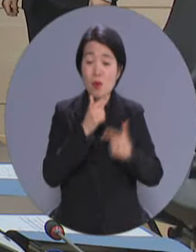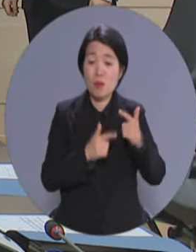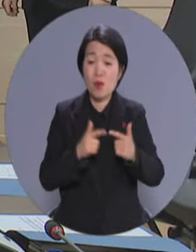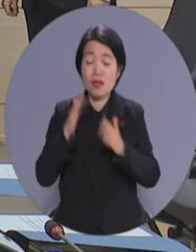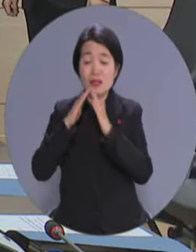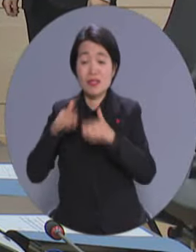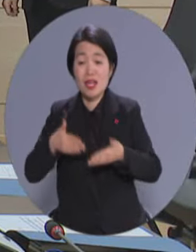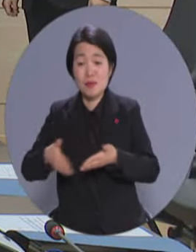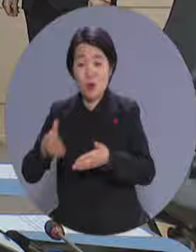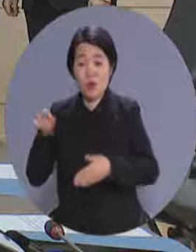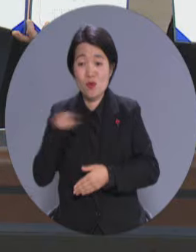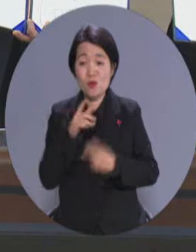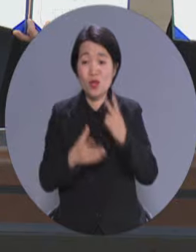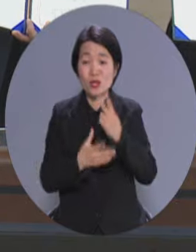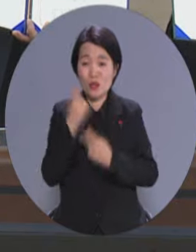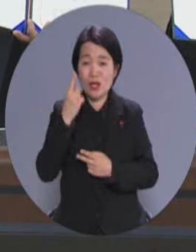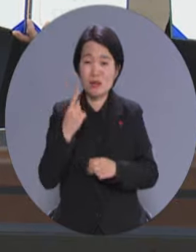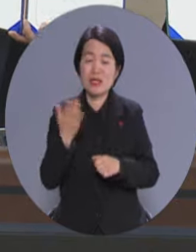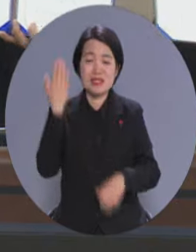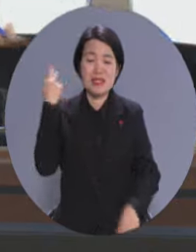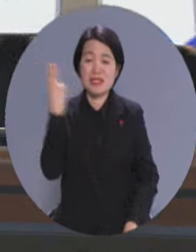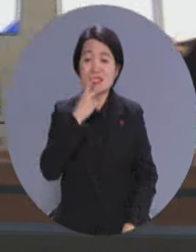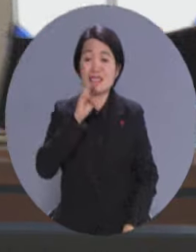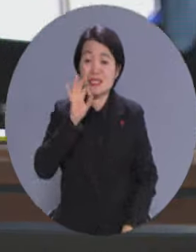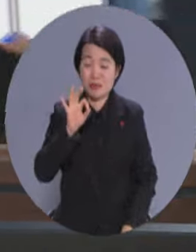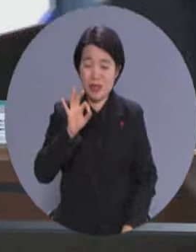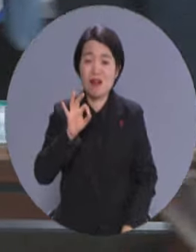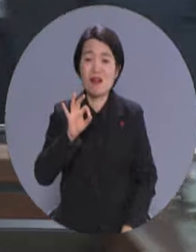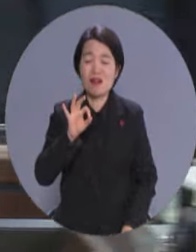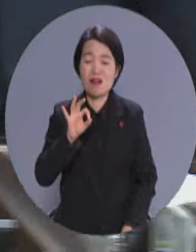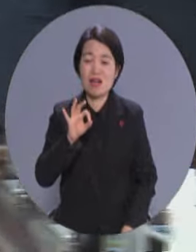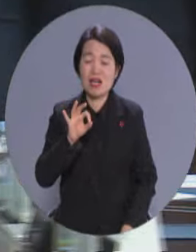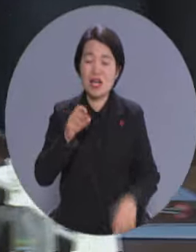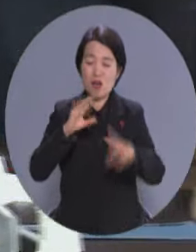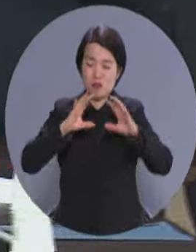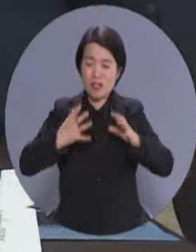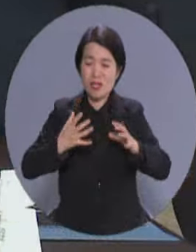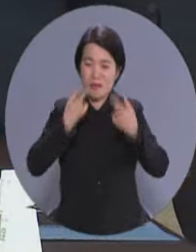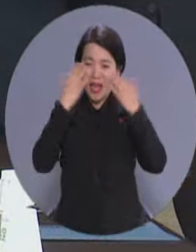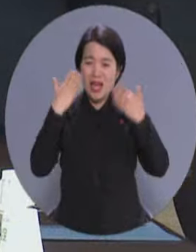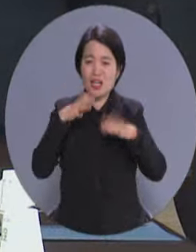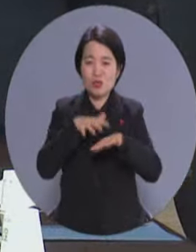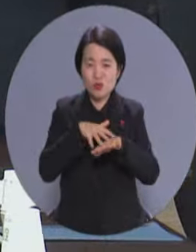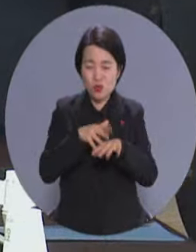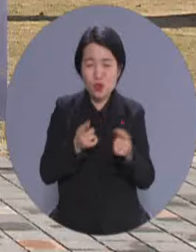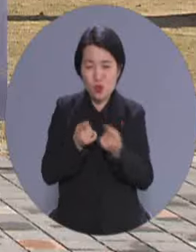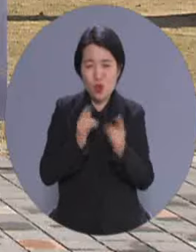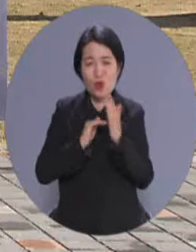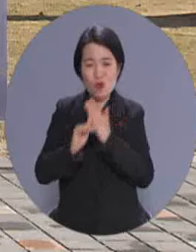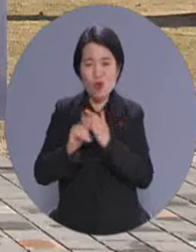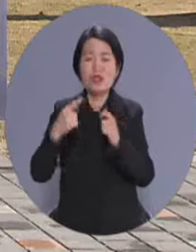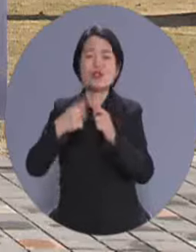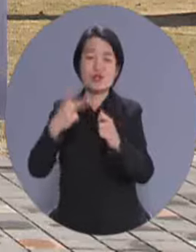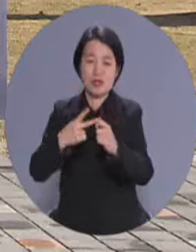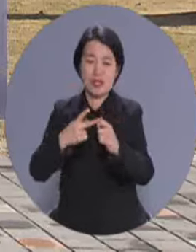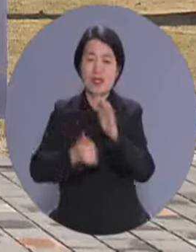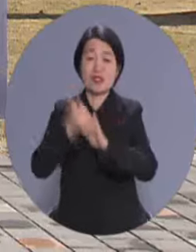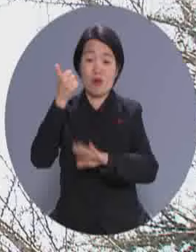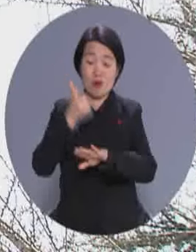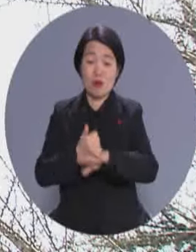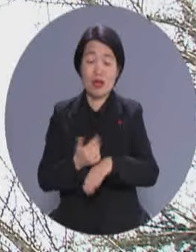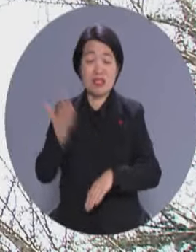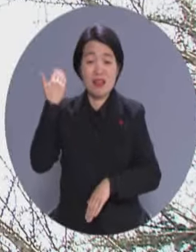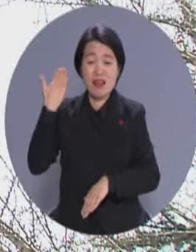전남 도립대의 통합 추진은 지난 2010년 국립대 구조조정 이후 두 번째 시도되는 것입니다. 당시와 다른